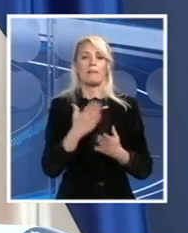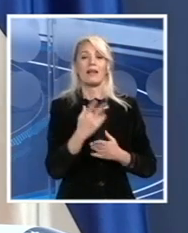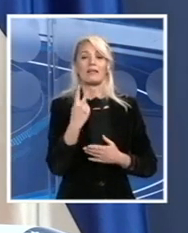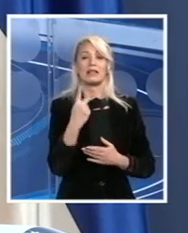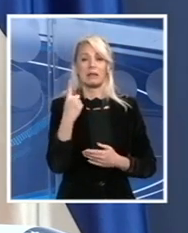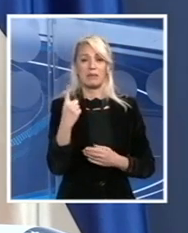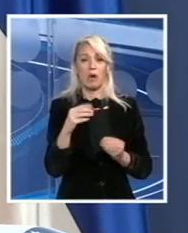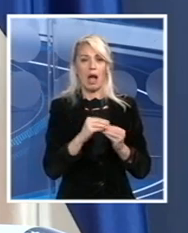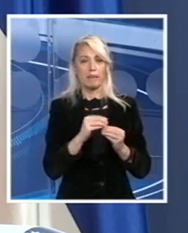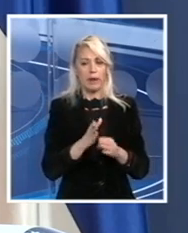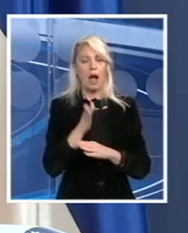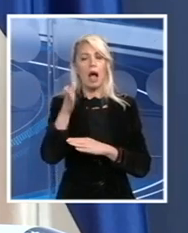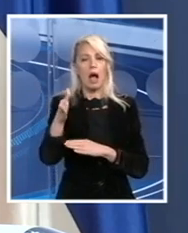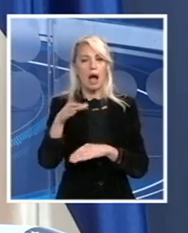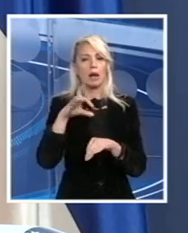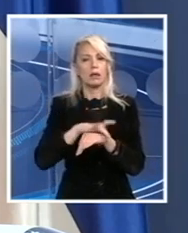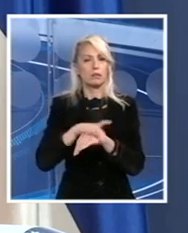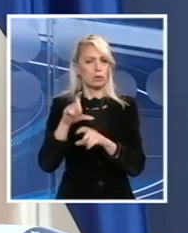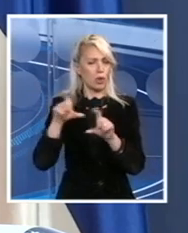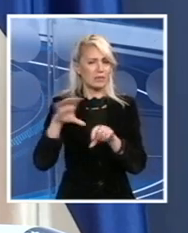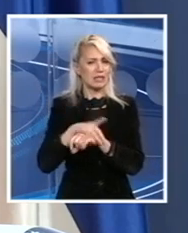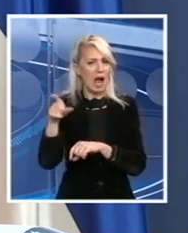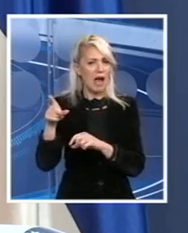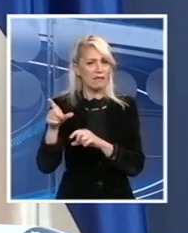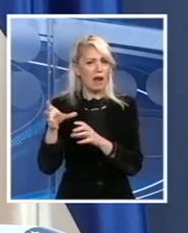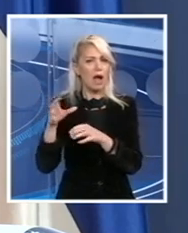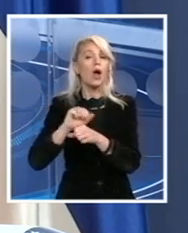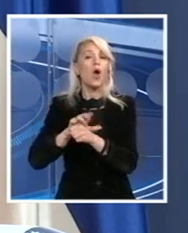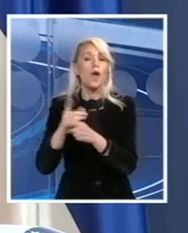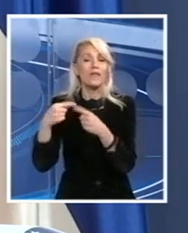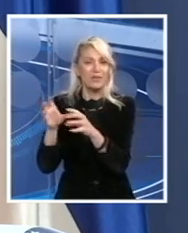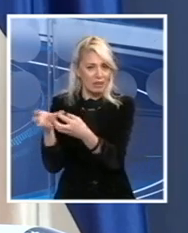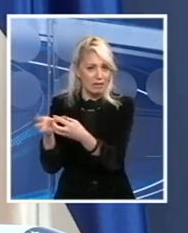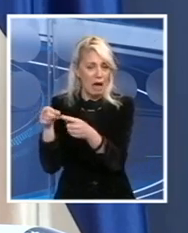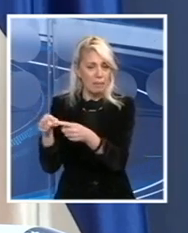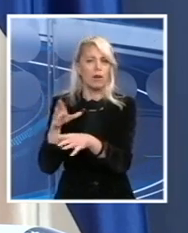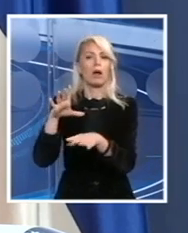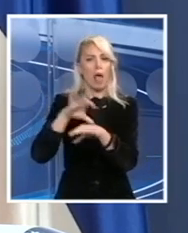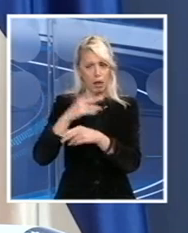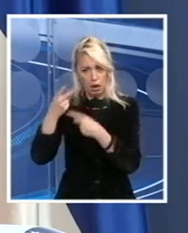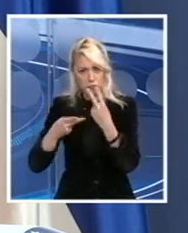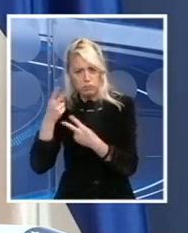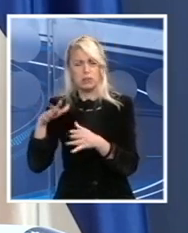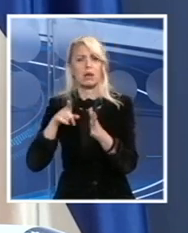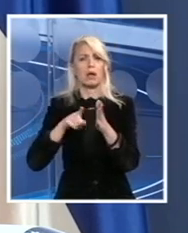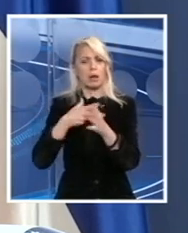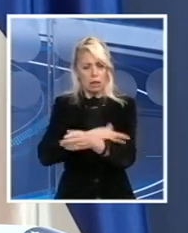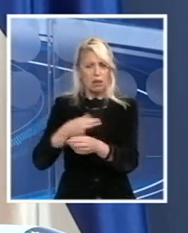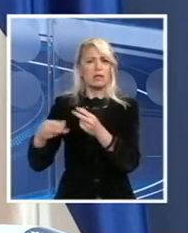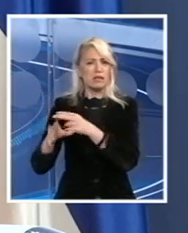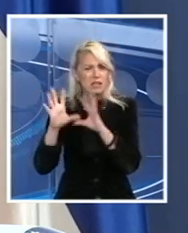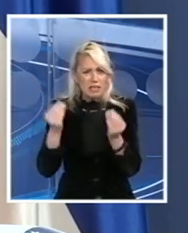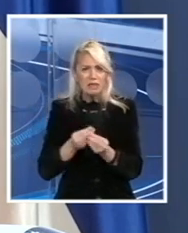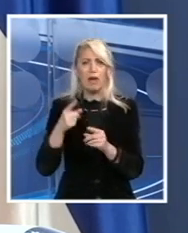21.4.2020. godine, se javila u COVID ambulantu gde je lekar prvo pregledao pacijentkinju, zatim je urađena laboratorijska dijagnostika, nakon čega